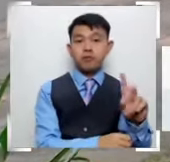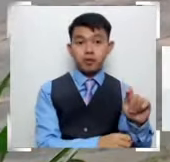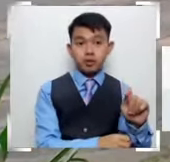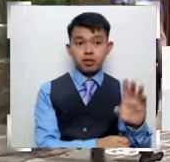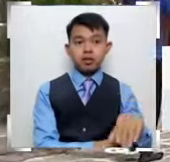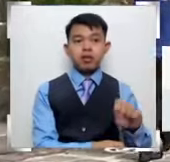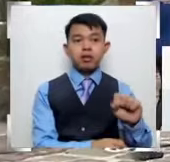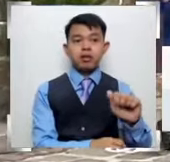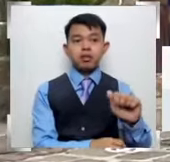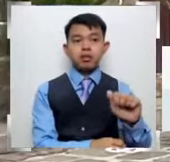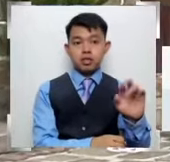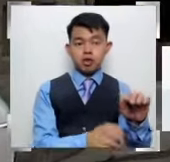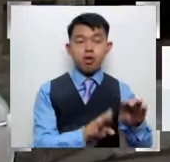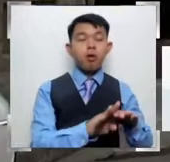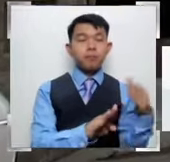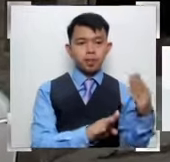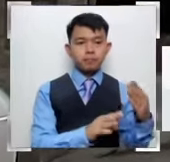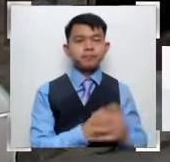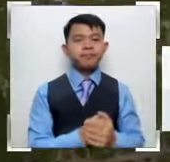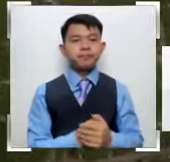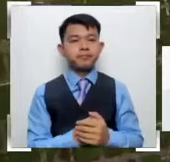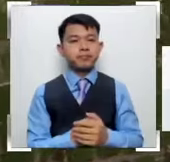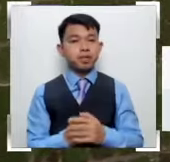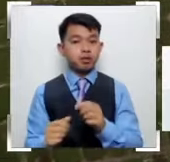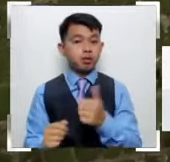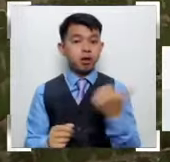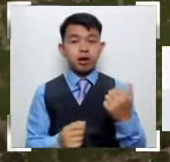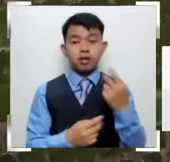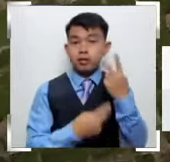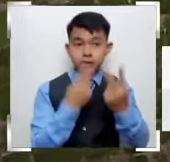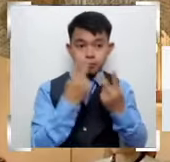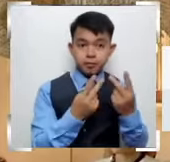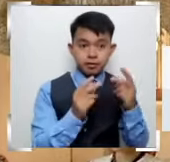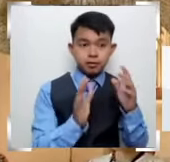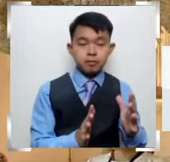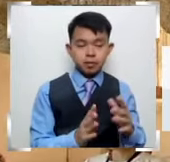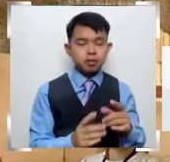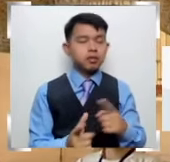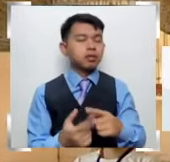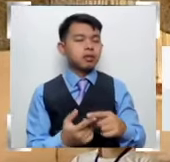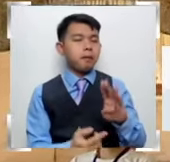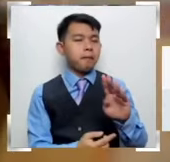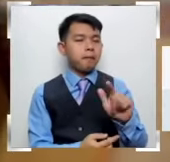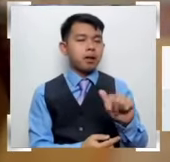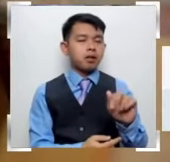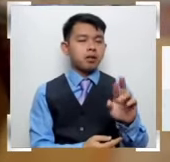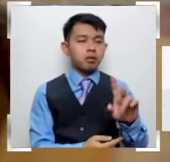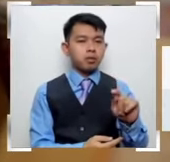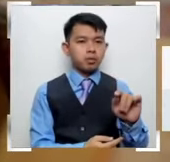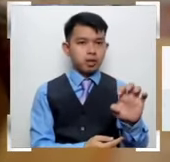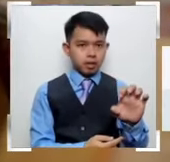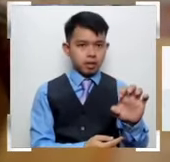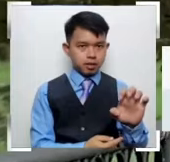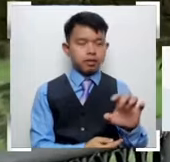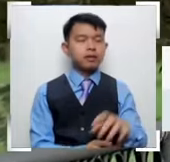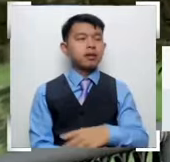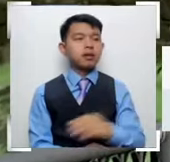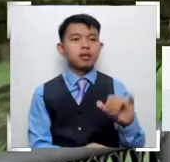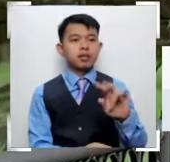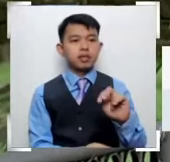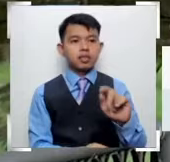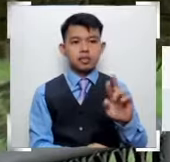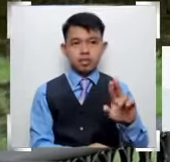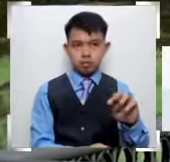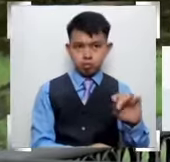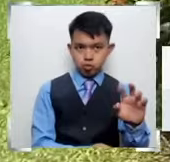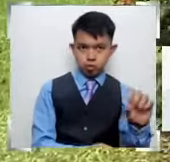Ang ibang pasyalan kabilang ang Casa Manila, Baluarte de San Diego at Museo de Intramuros ay sarado mula Huwebes Santo hanggang